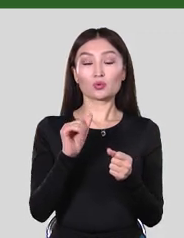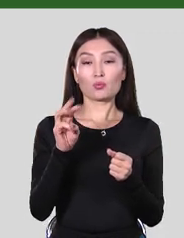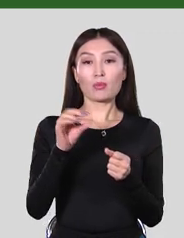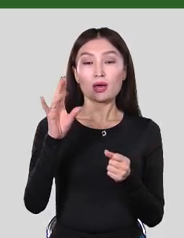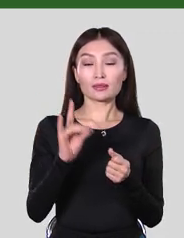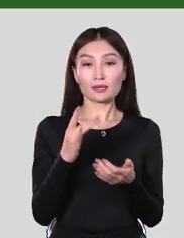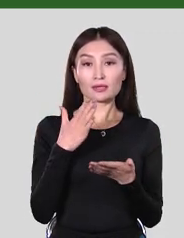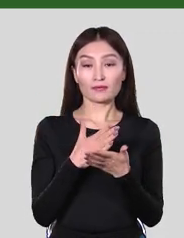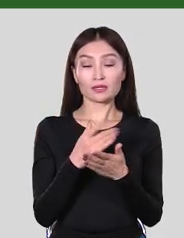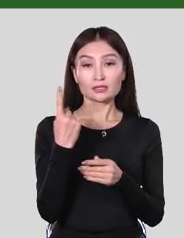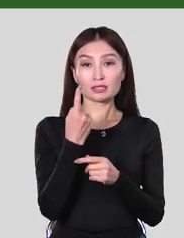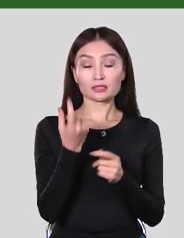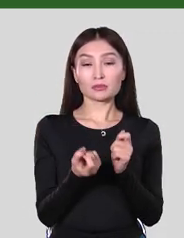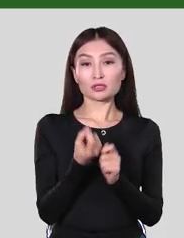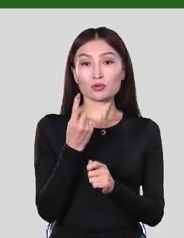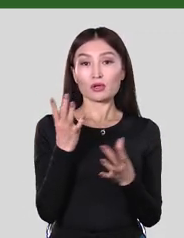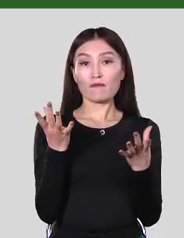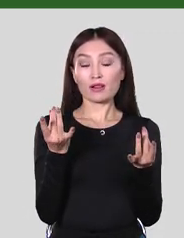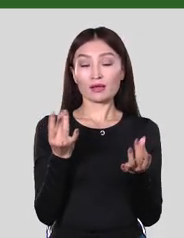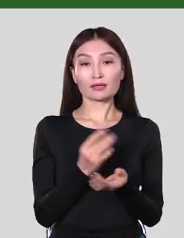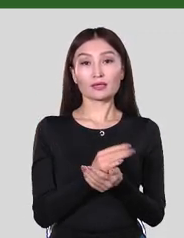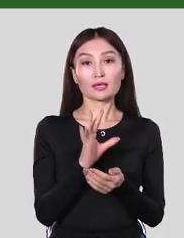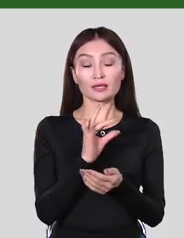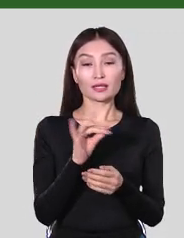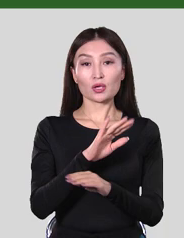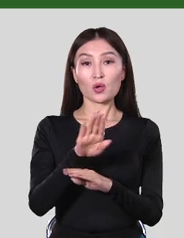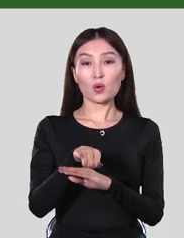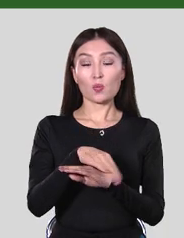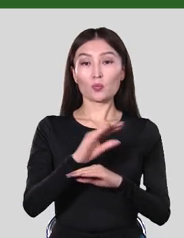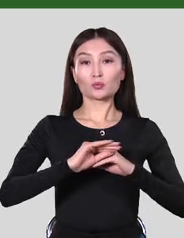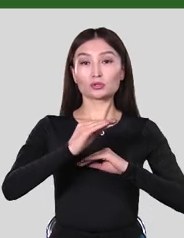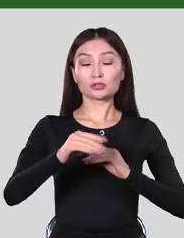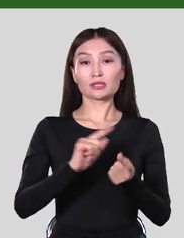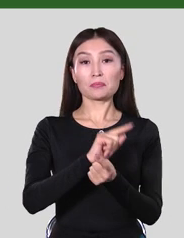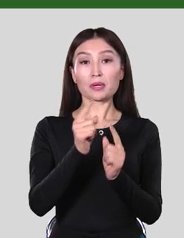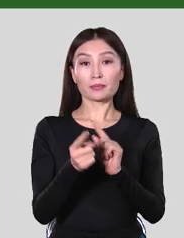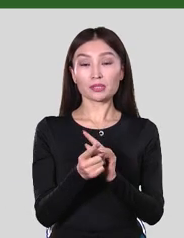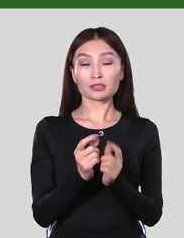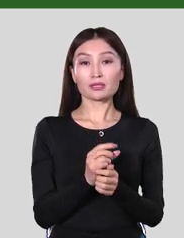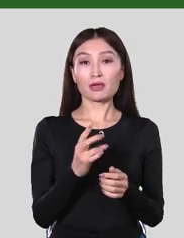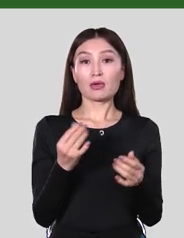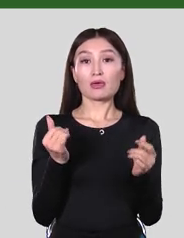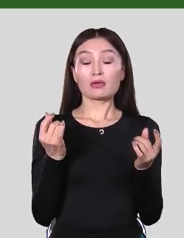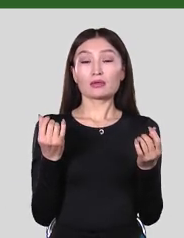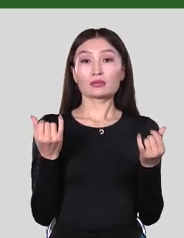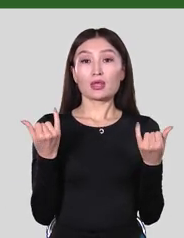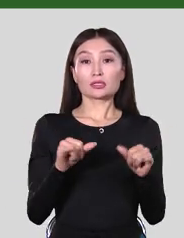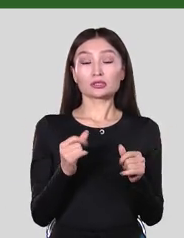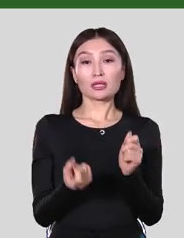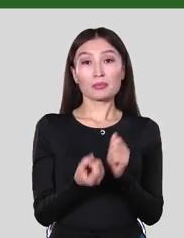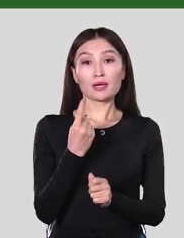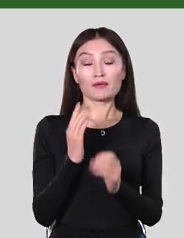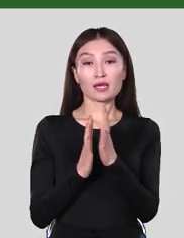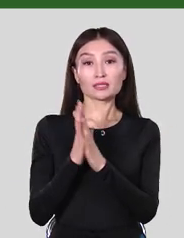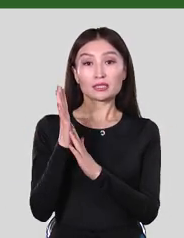и являются единственным источником влаги, и пустыня преображается. Неожиданно появляются